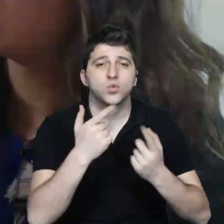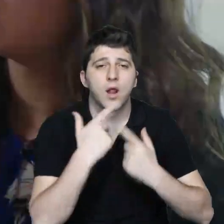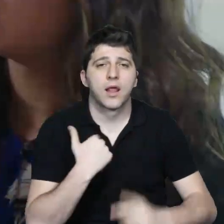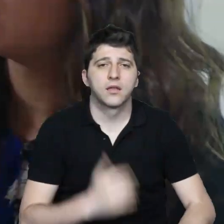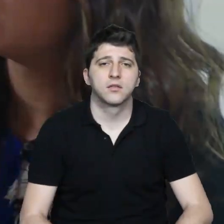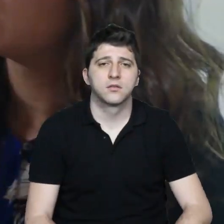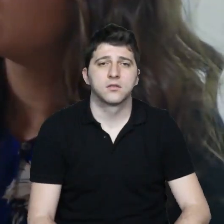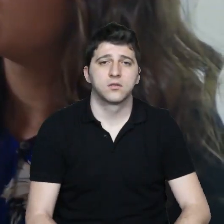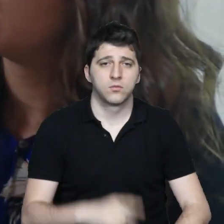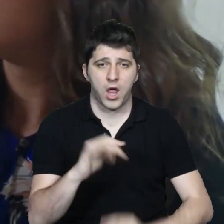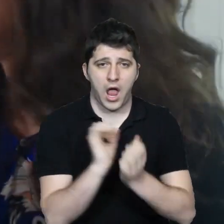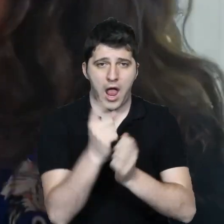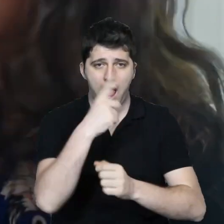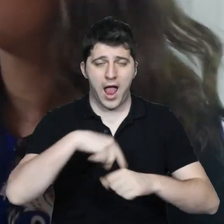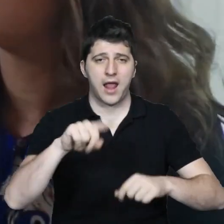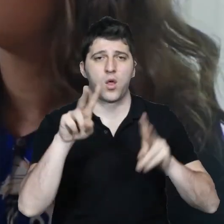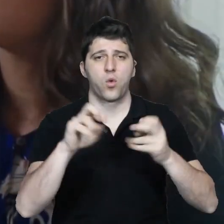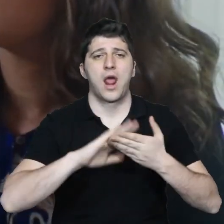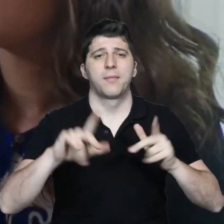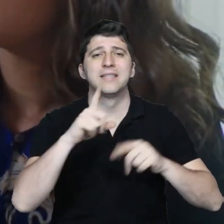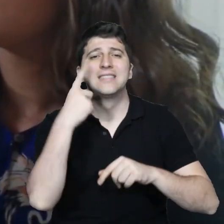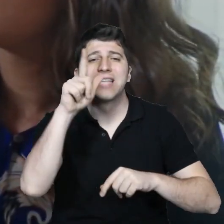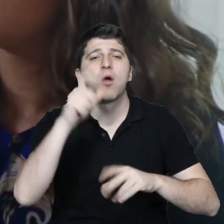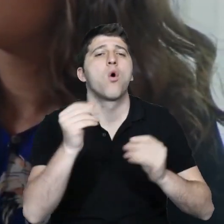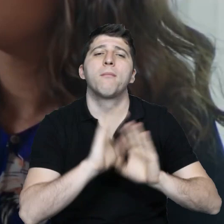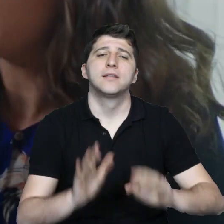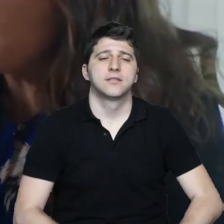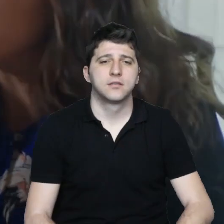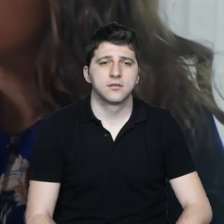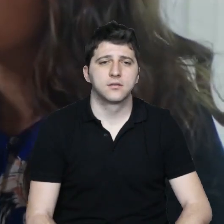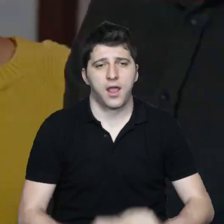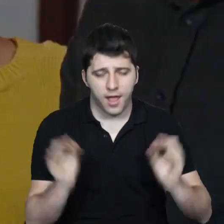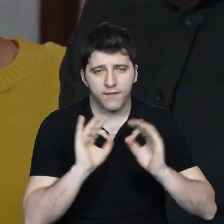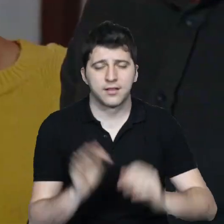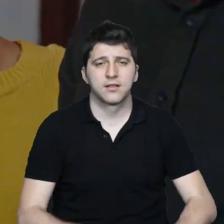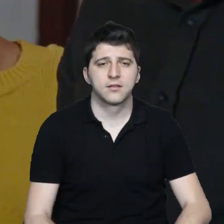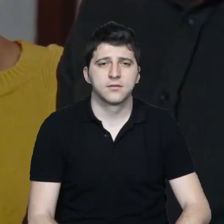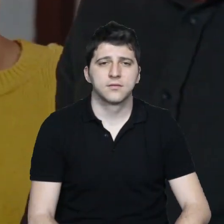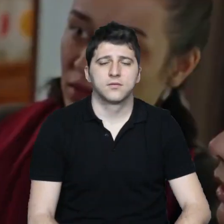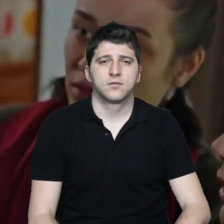bize. Bu ailecek halletmemiz gereken bir mevzu. Tek başına olmaz bu sefer. Evet.